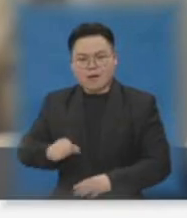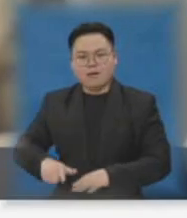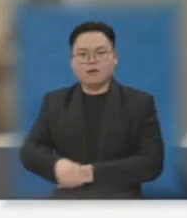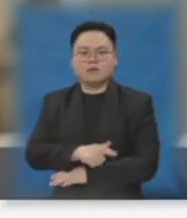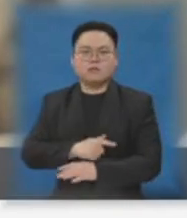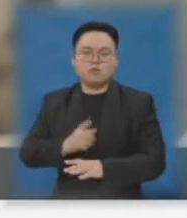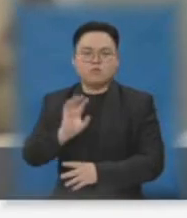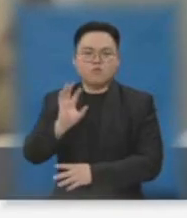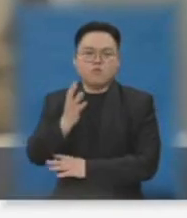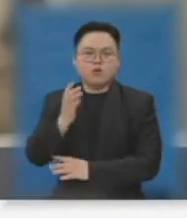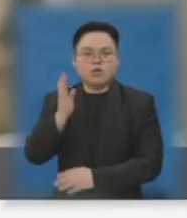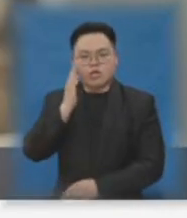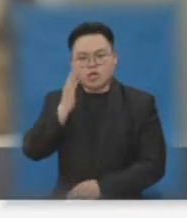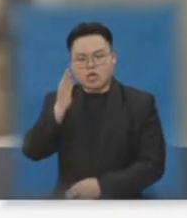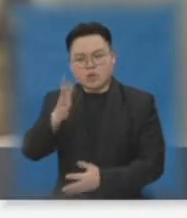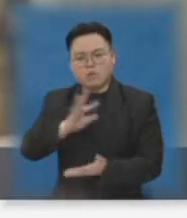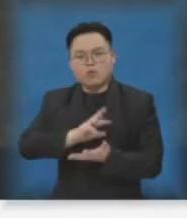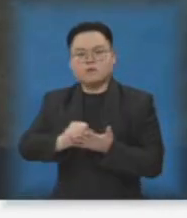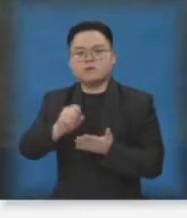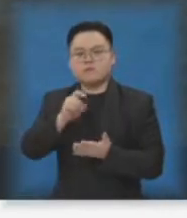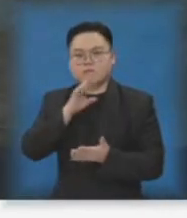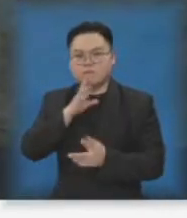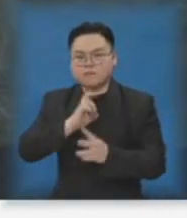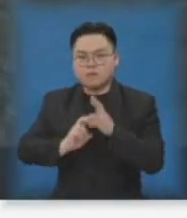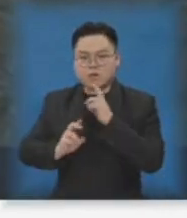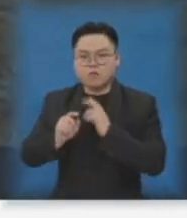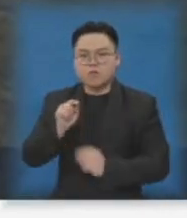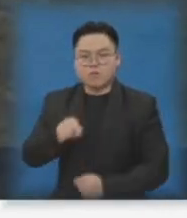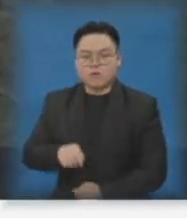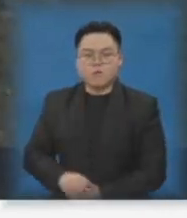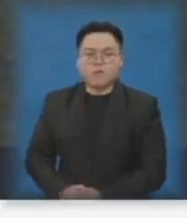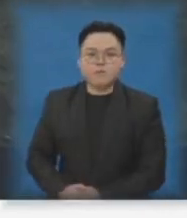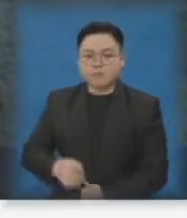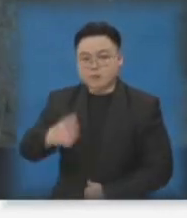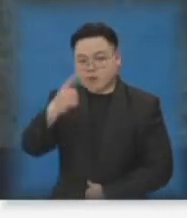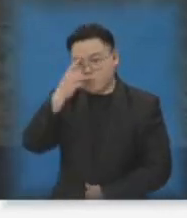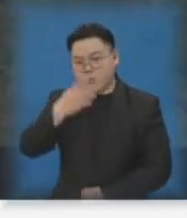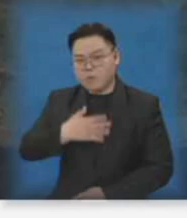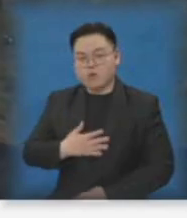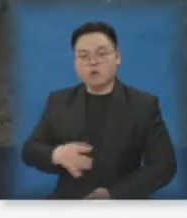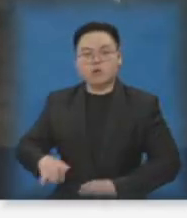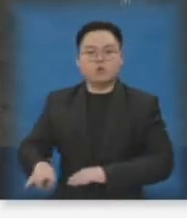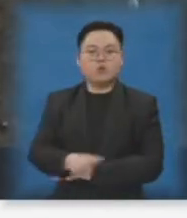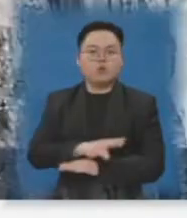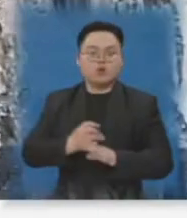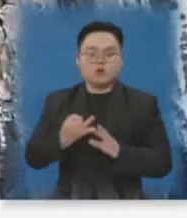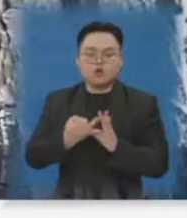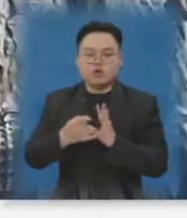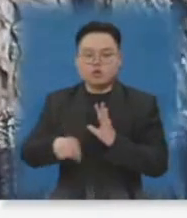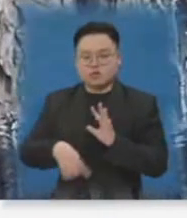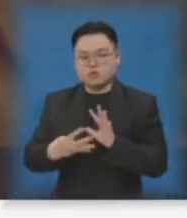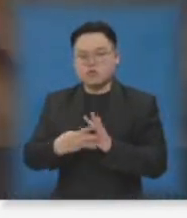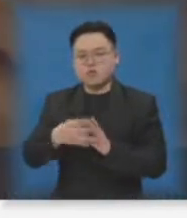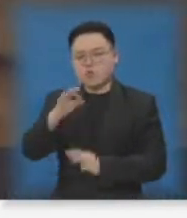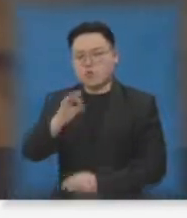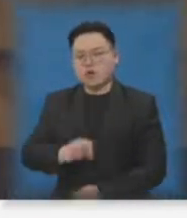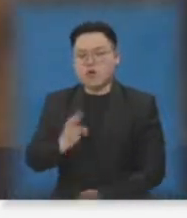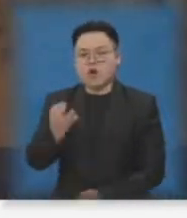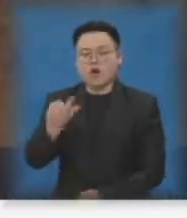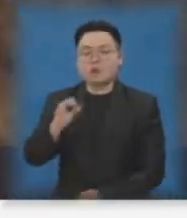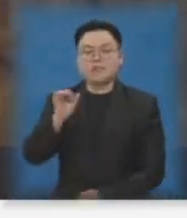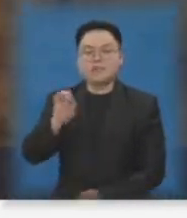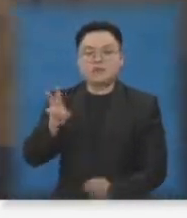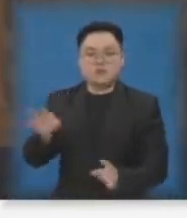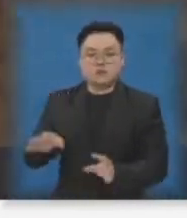модыг одоо алдахын эрсдэл үүсгэж байгаа юм. Манай улсын нийт нутаг дэвсгэрийн 7.9% ойн сан бүхий газар